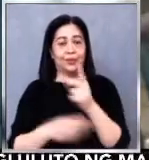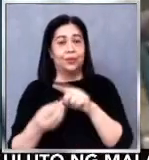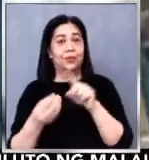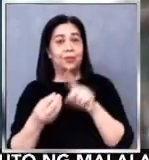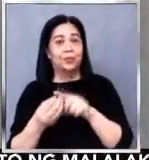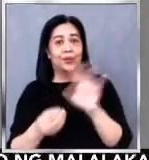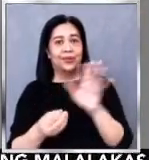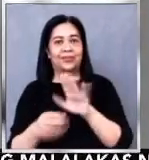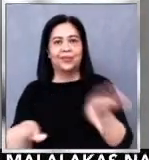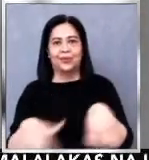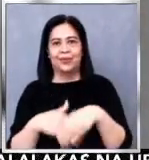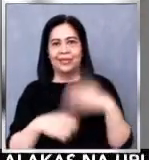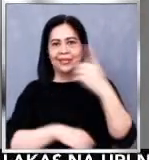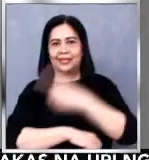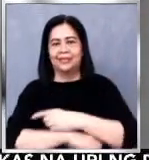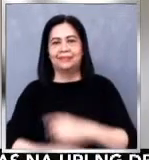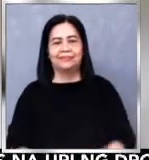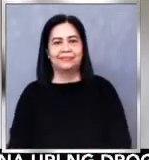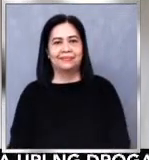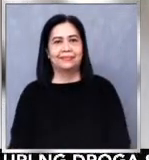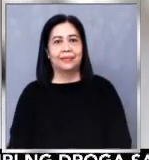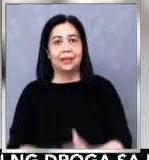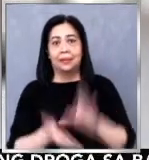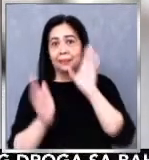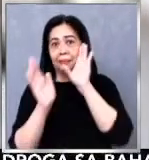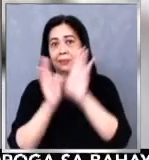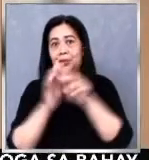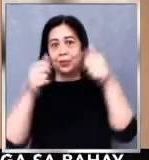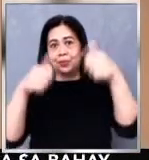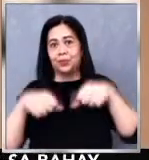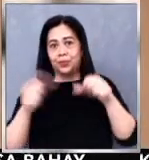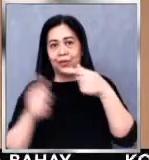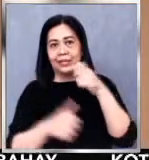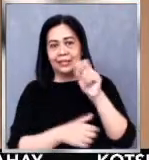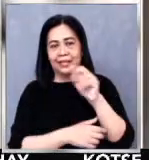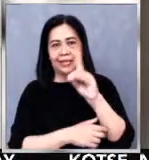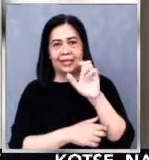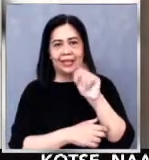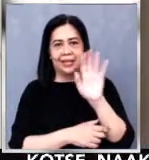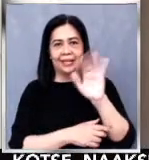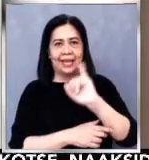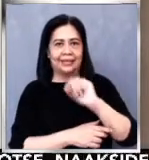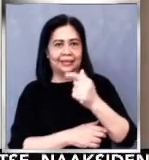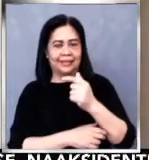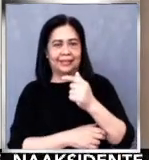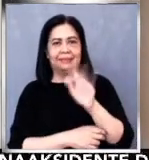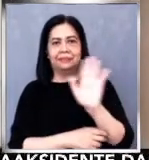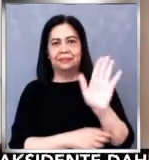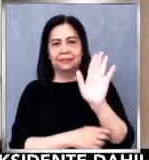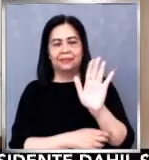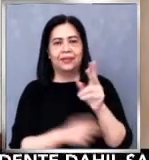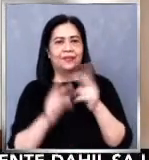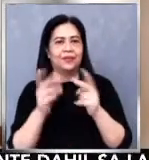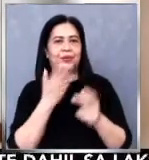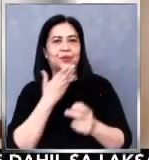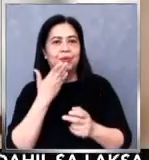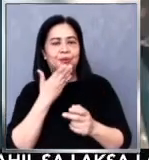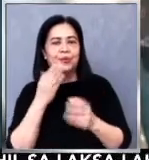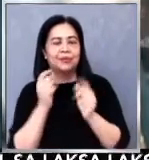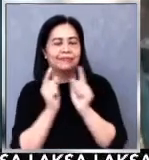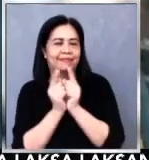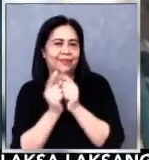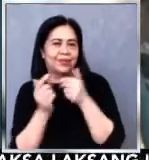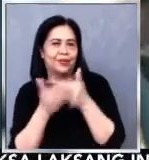day. Sa ilang photos na ipinost ng Jen din on their Instagram accounts, very sweet and intimate ang